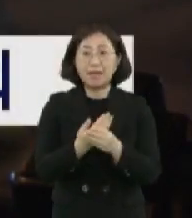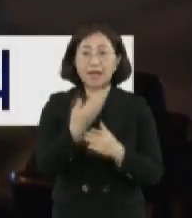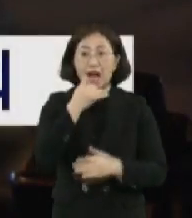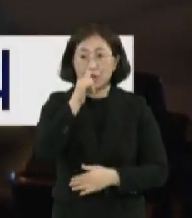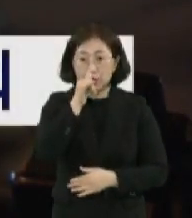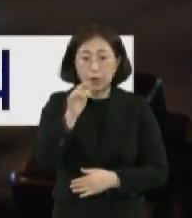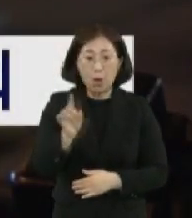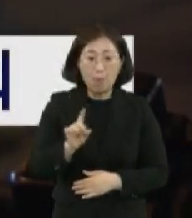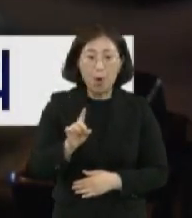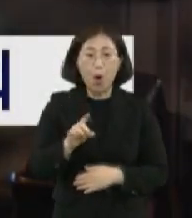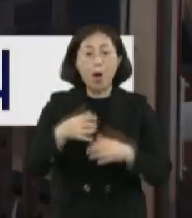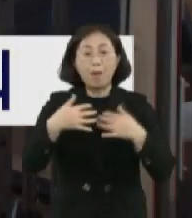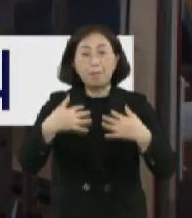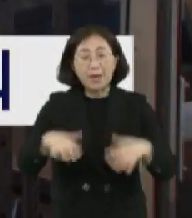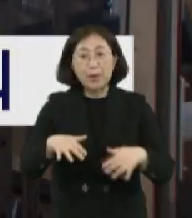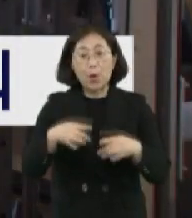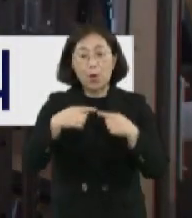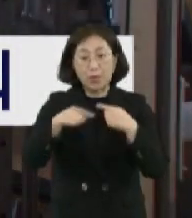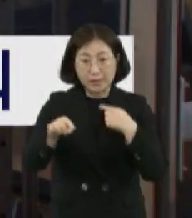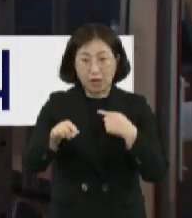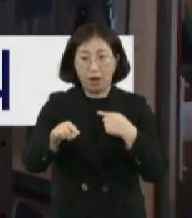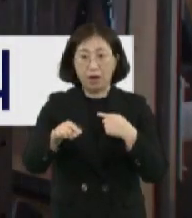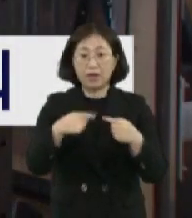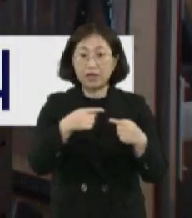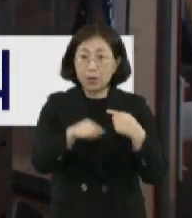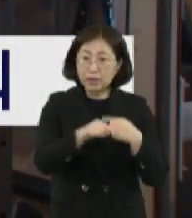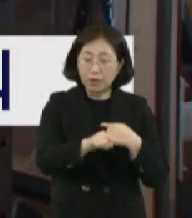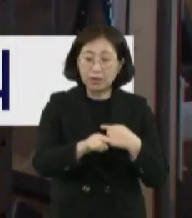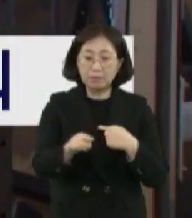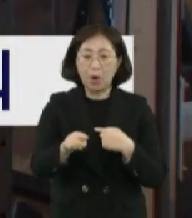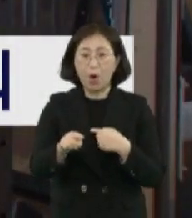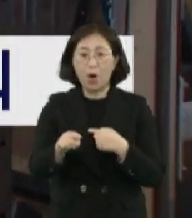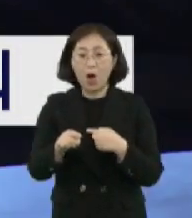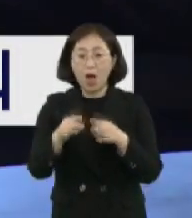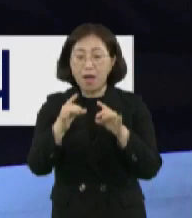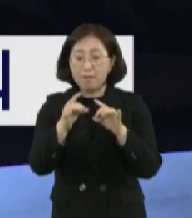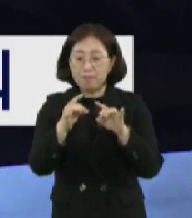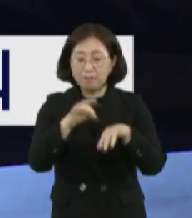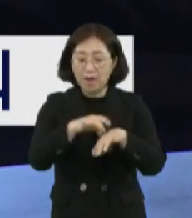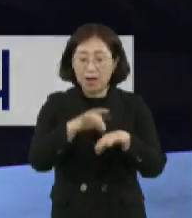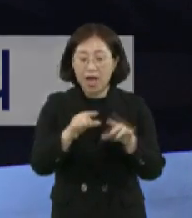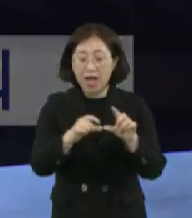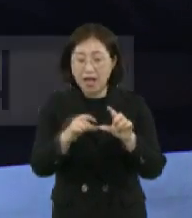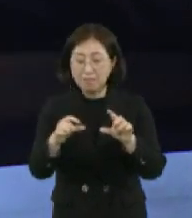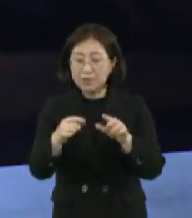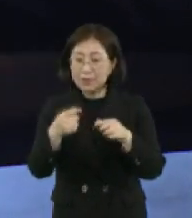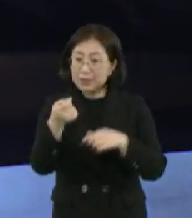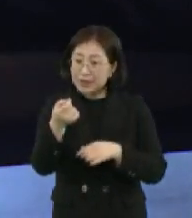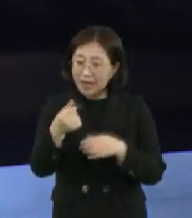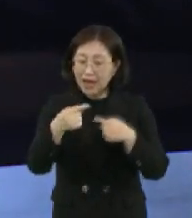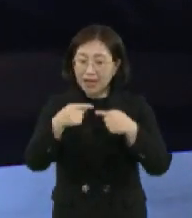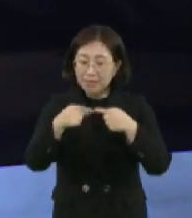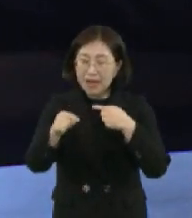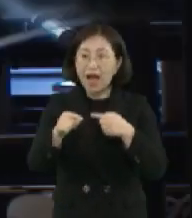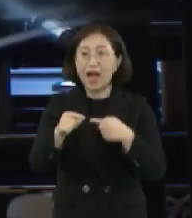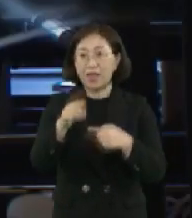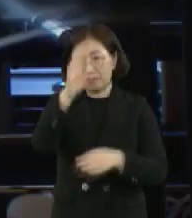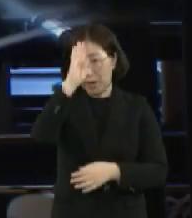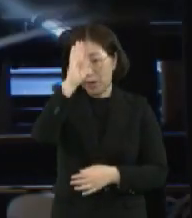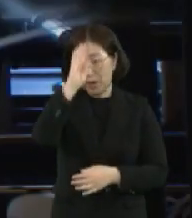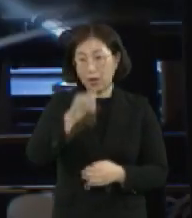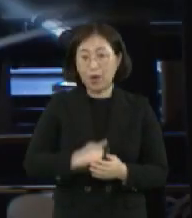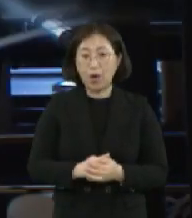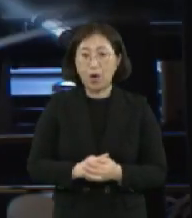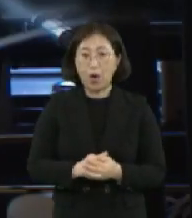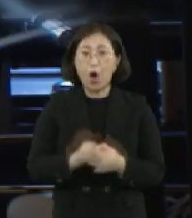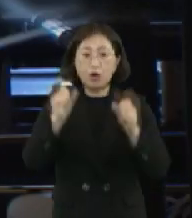피로골절도 조심해야 합니다. 피로골절은 작은 압력으로 뼈 일부분이 미세하게 골절되는 질환입니다.